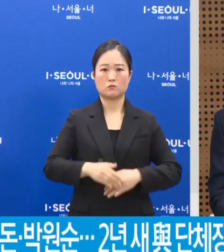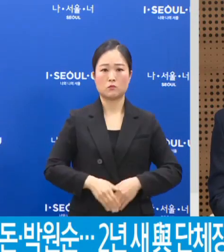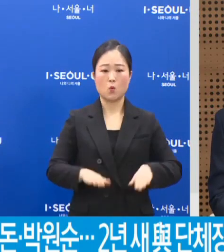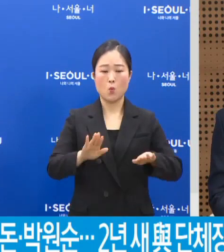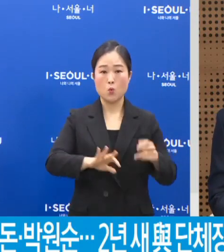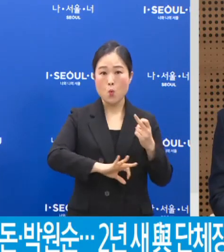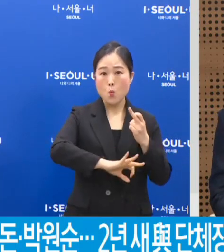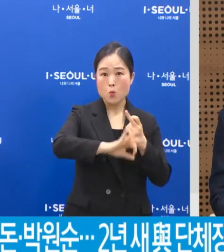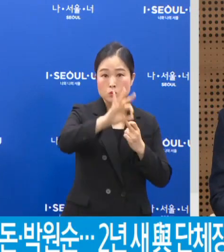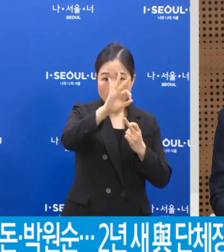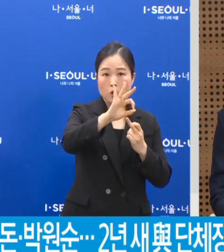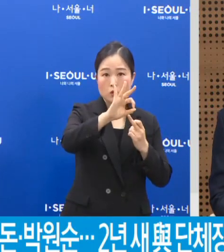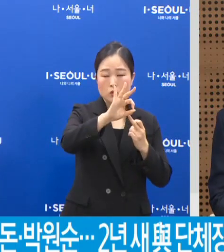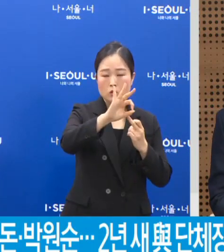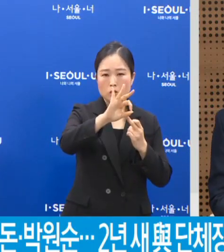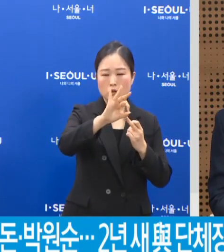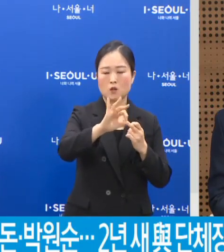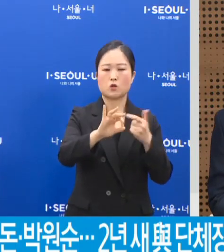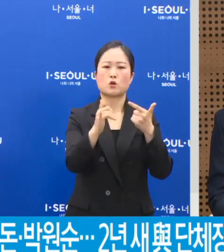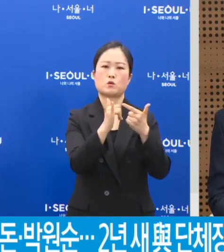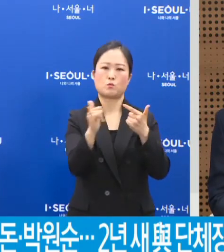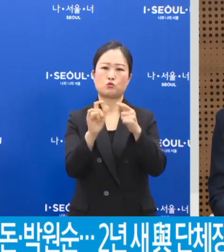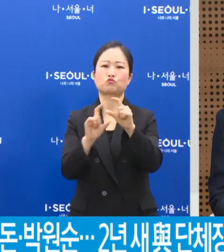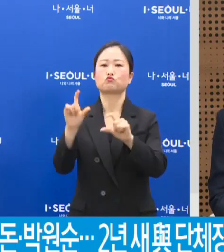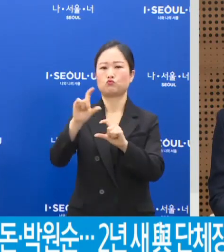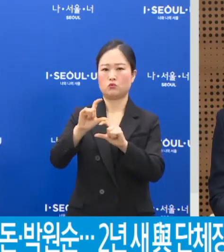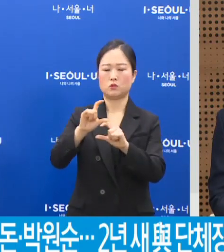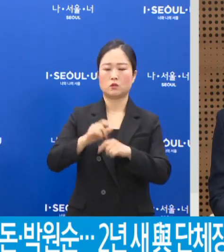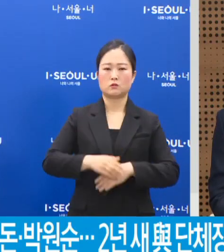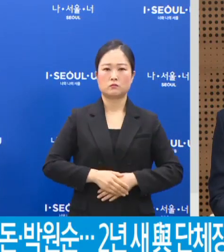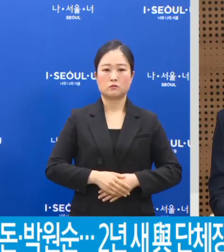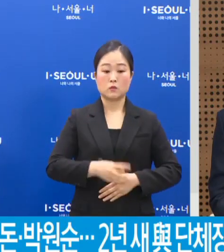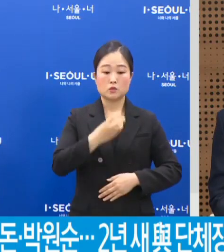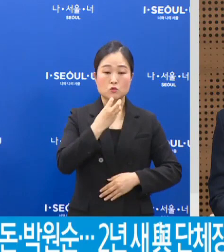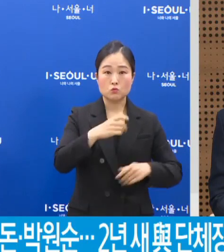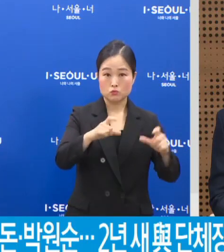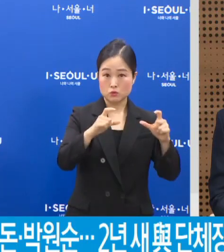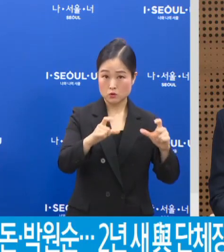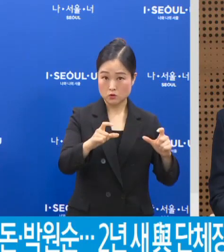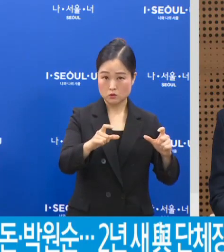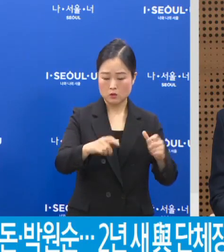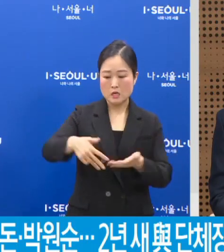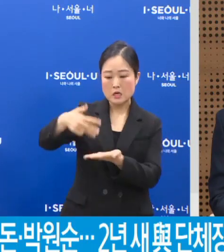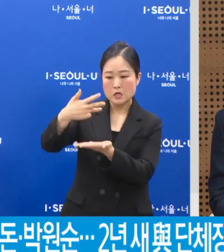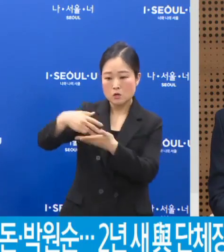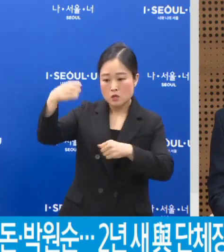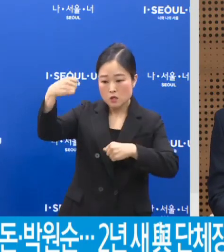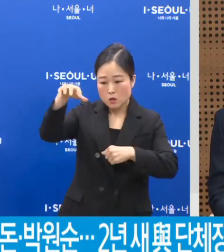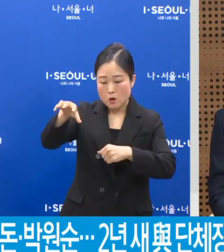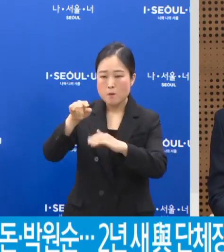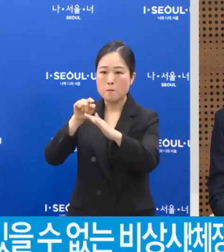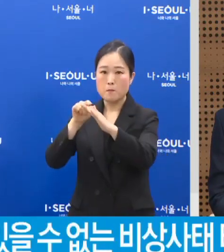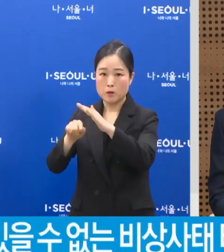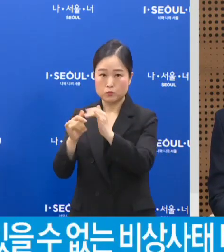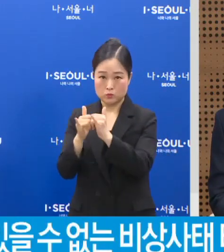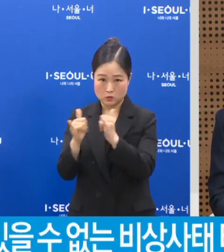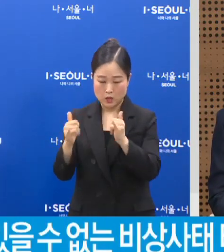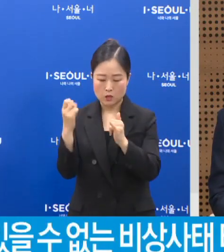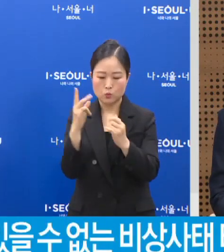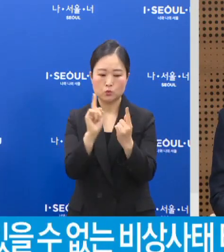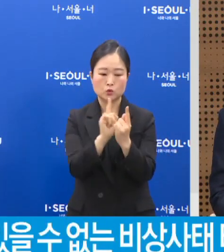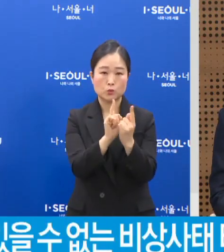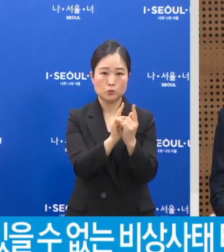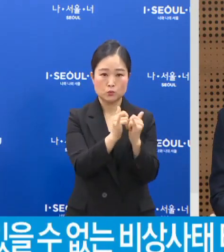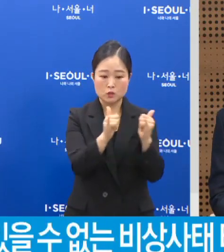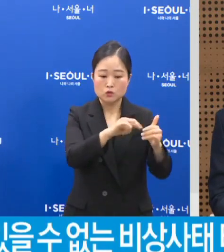지난번 지방선거 때 정말 전국을 민주당이 거의 싹쓸이를 했습니다. 그 일부 이제 영남 지역만 대구 TK 지역만 제외를